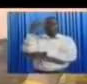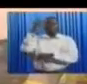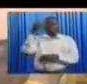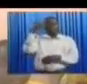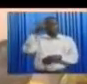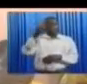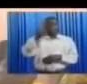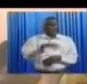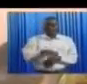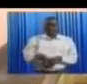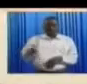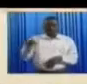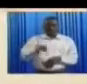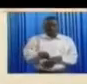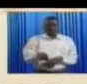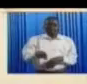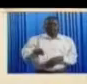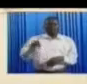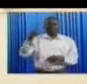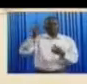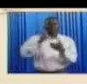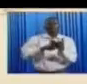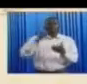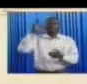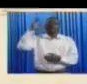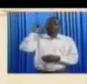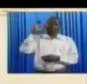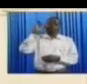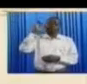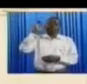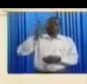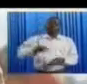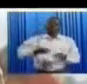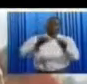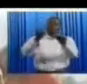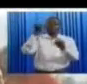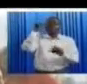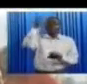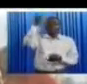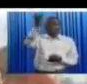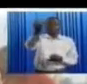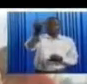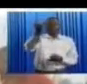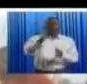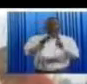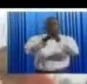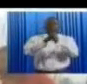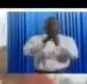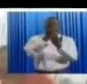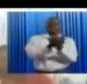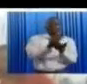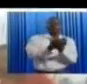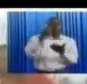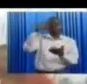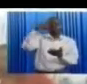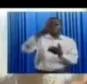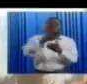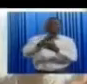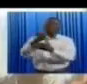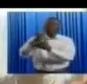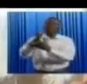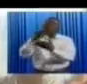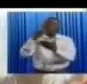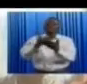des terres. À cette première conférence, il s'agit de se donner des idées et des moyens de mobilisation des ressources et de se partager les bonnes pratiques